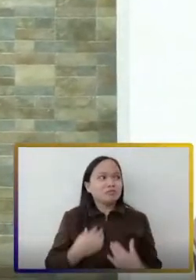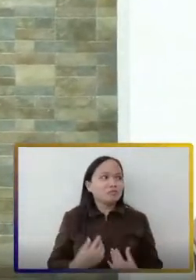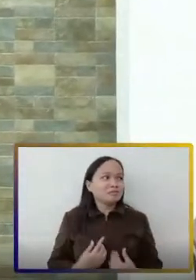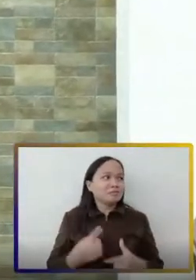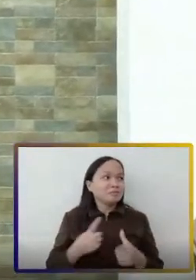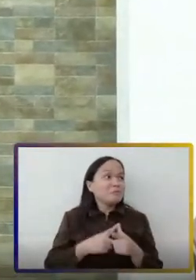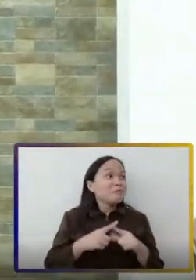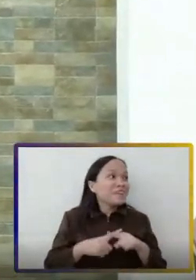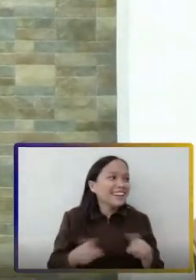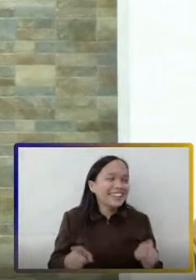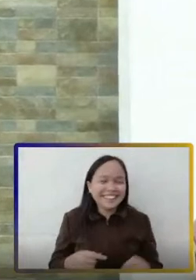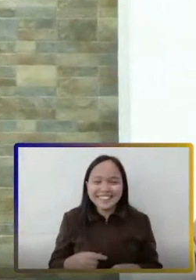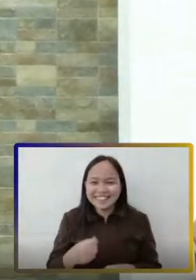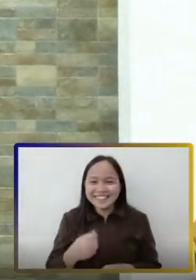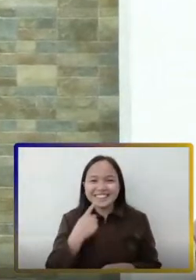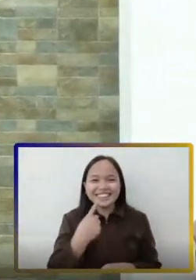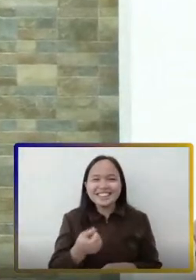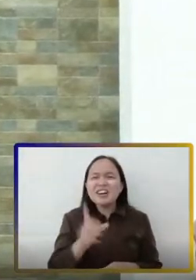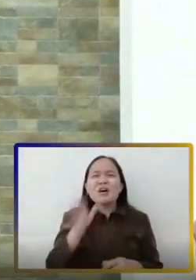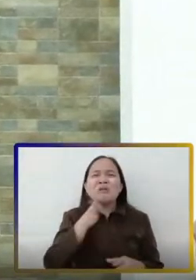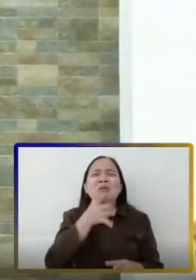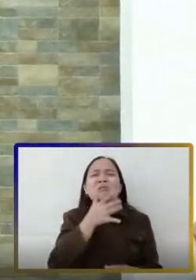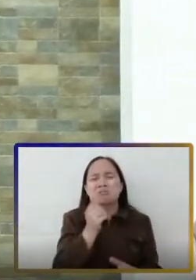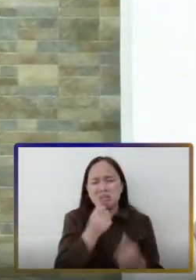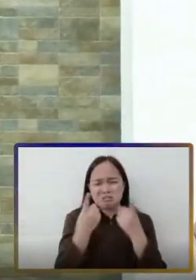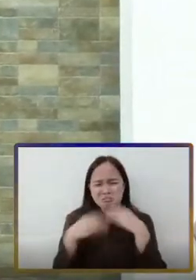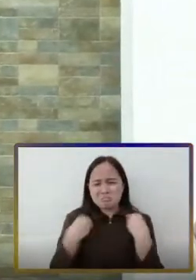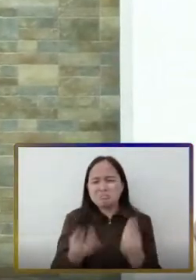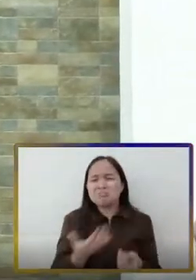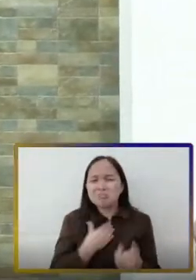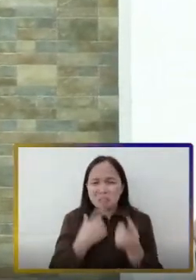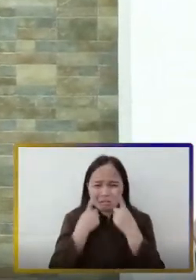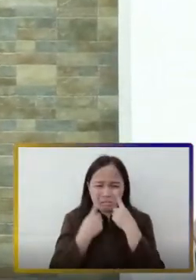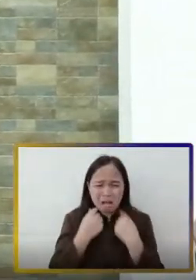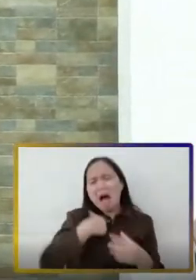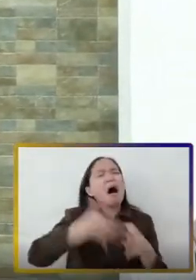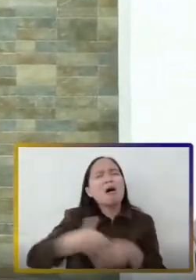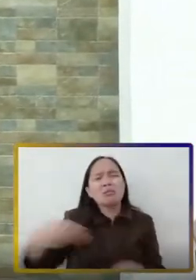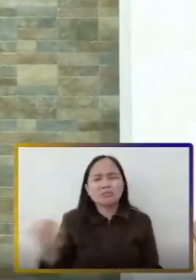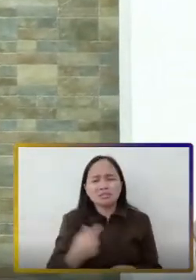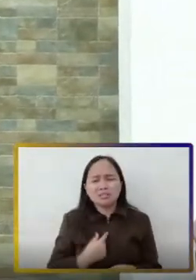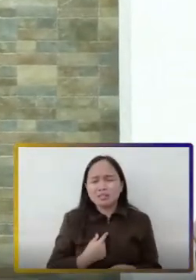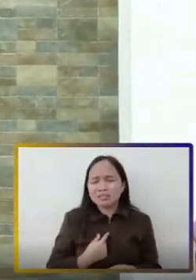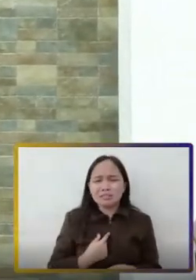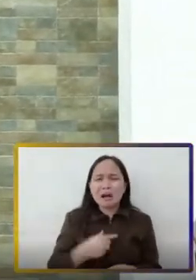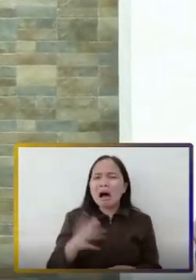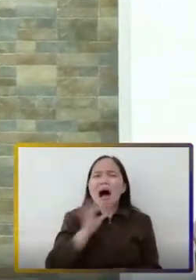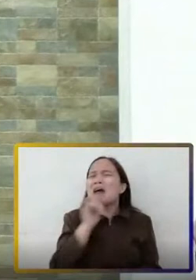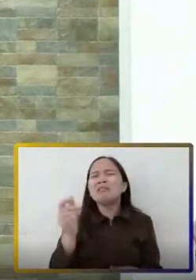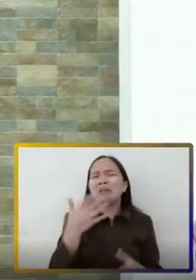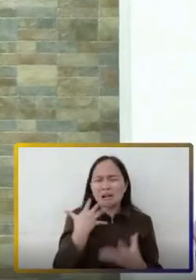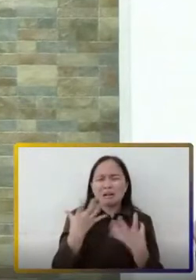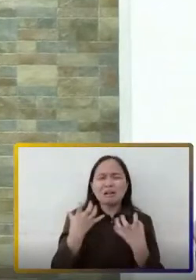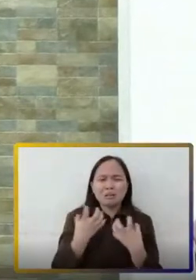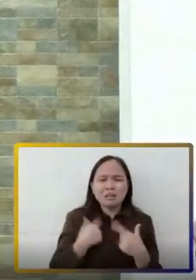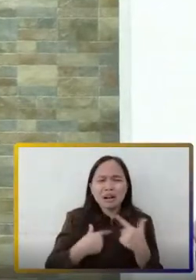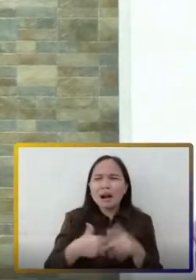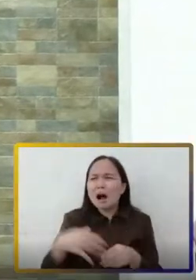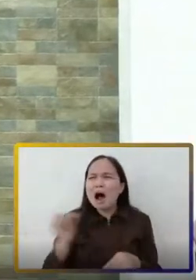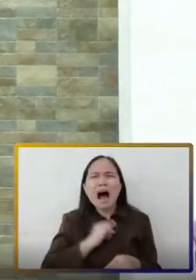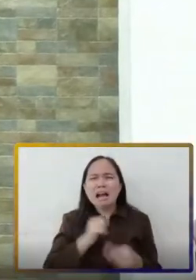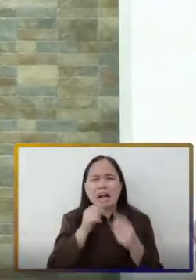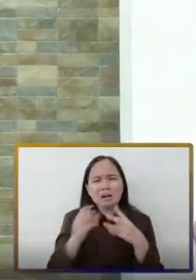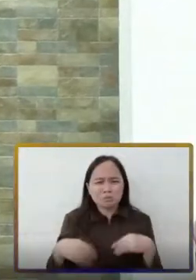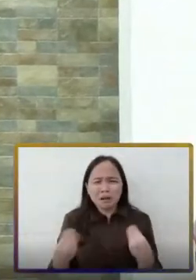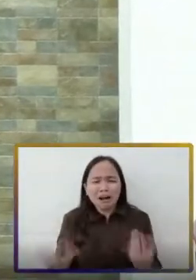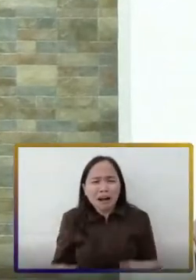Ano mama? Hindi ba ako bibigyan ng balong? Alis na ako rito. Oh, kakakuminta kayo. Kayo